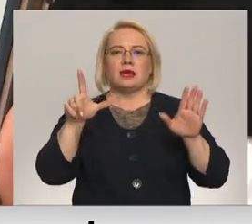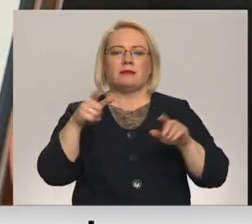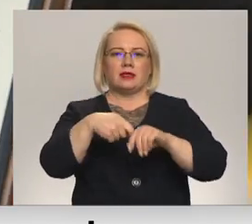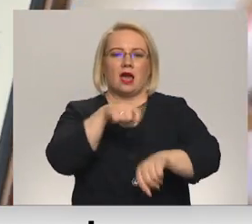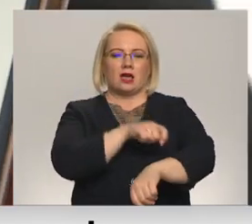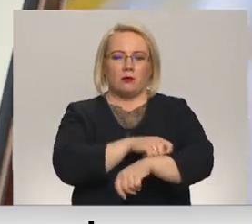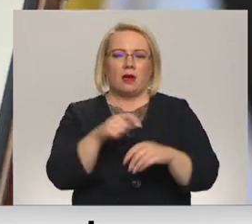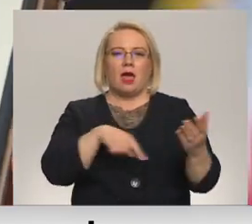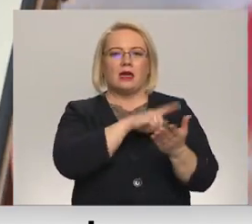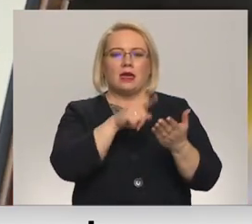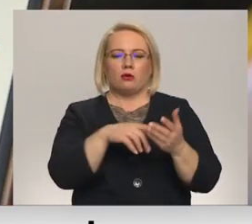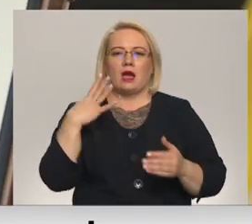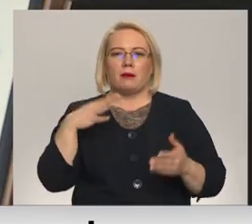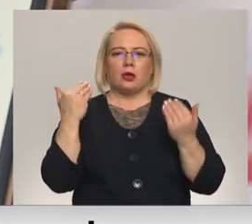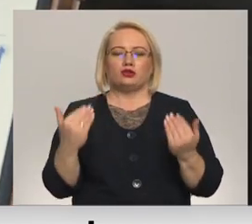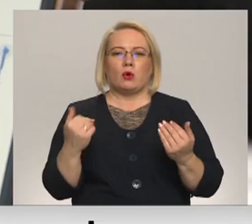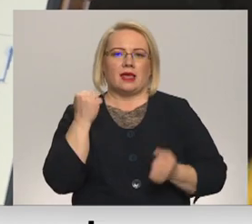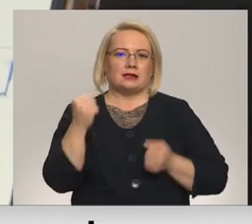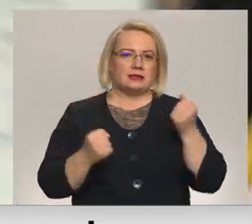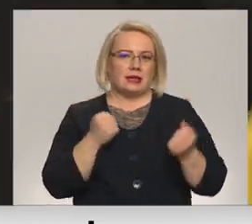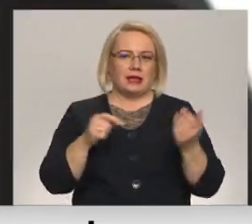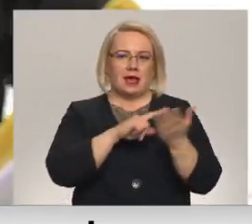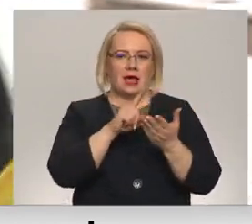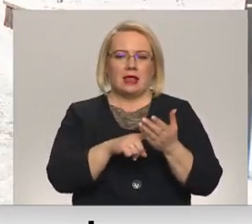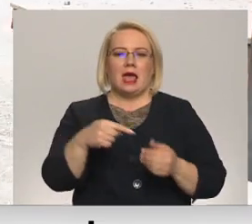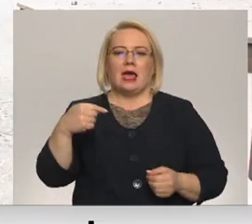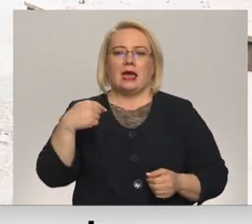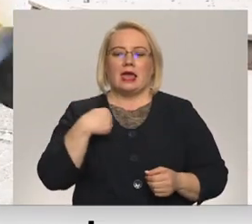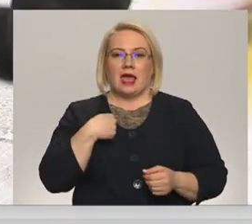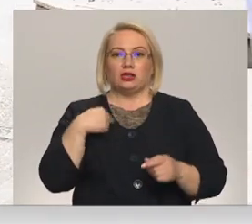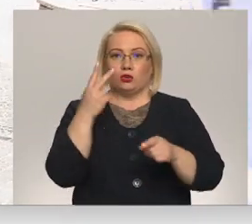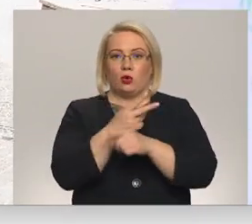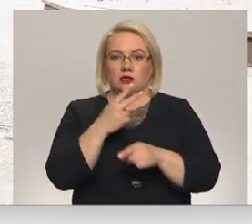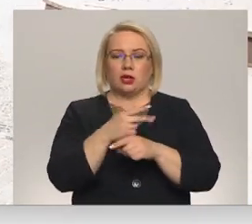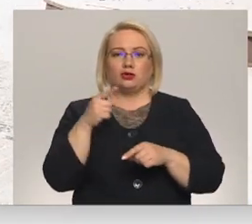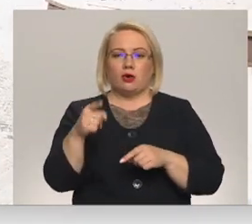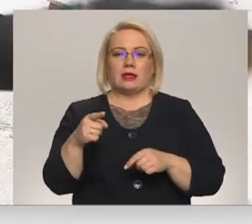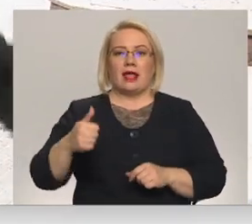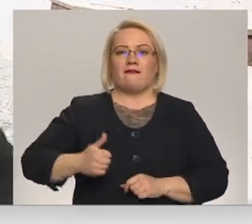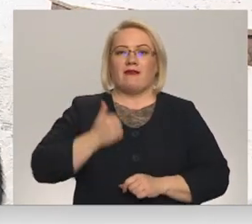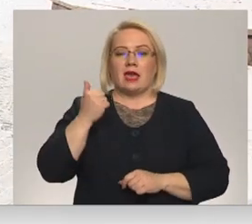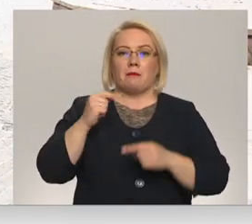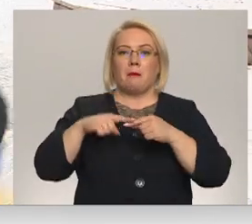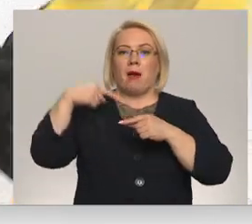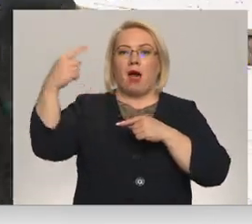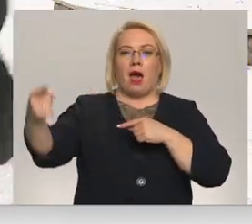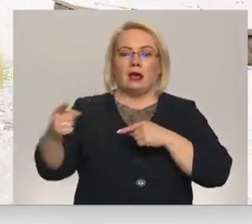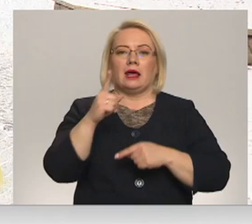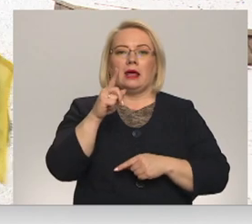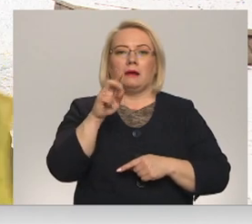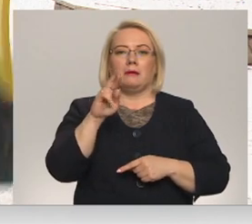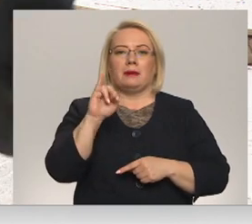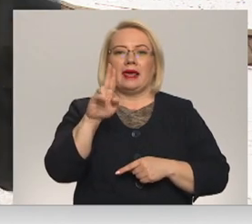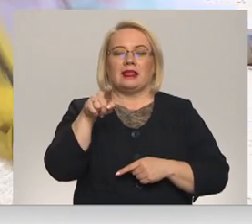Saka, kāpēc tu šodien šeit skrien? Tāpēc, ka, ja es noskrienu šo maratonu, tad kompānija, kas te ir pāri ielai Printful, uzreiz